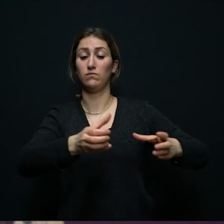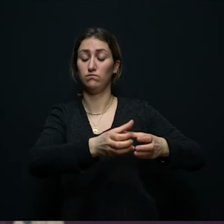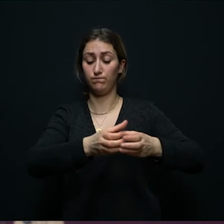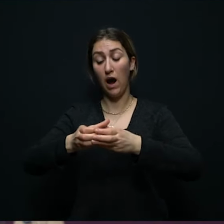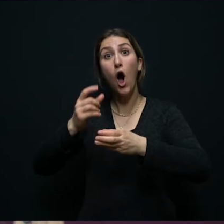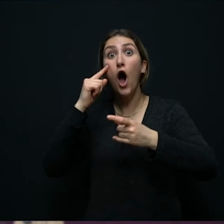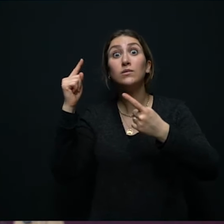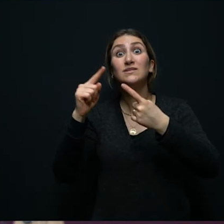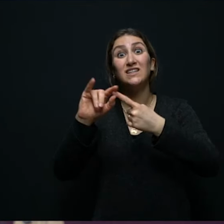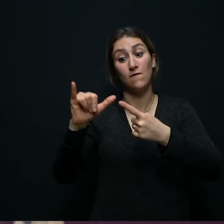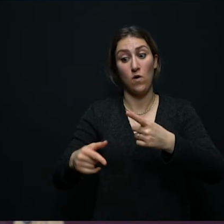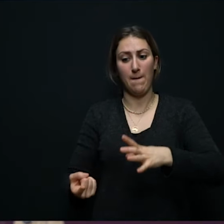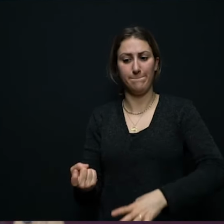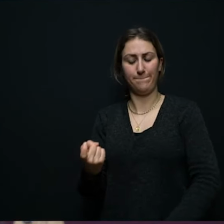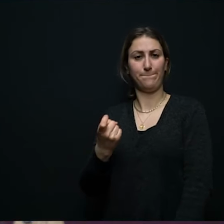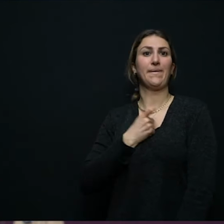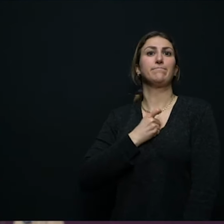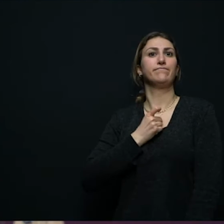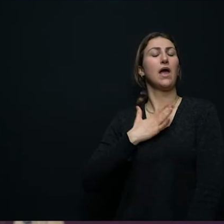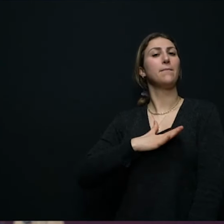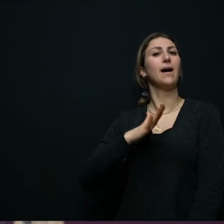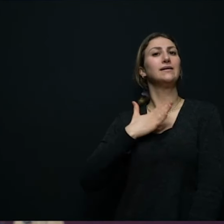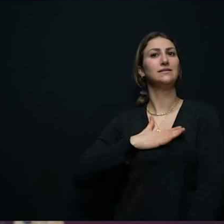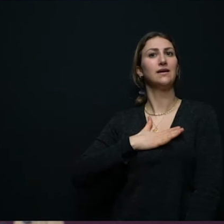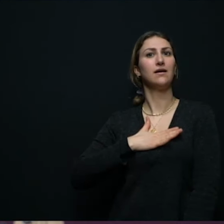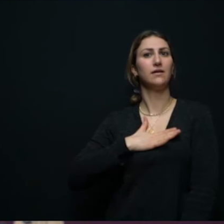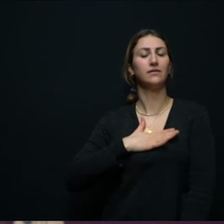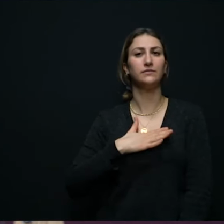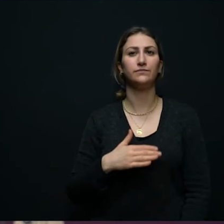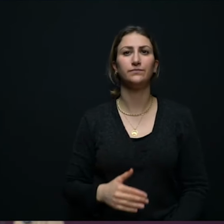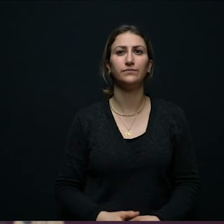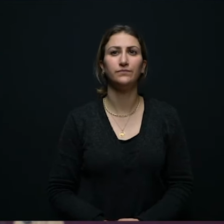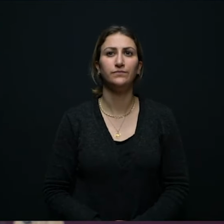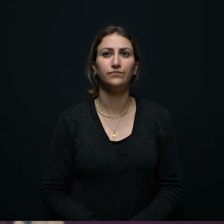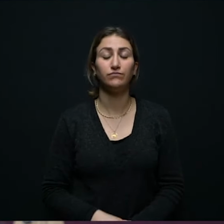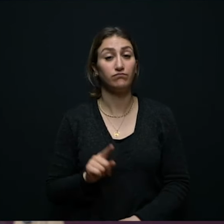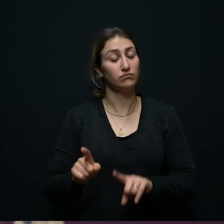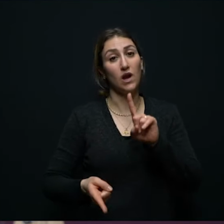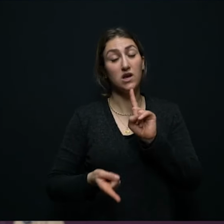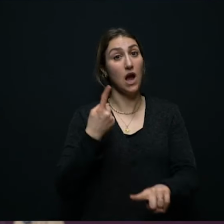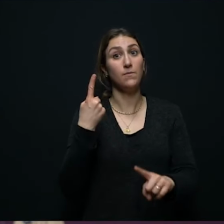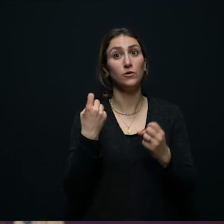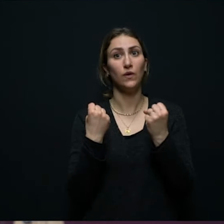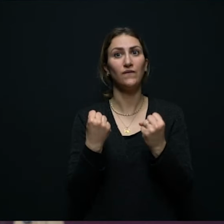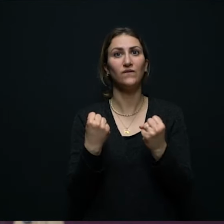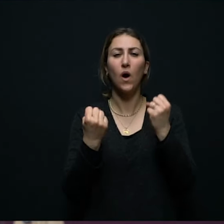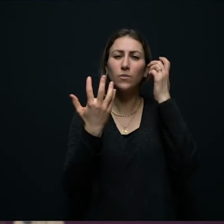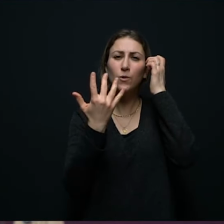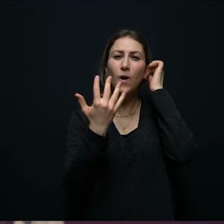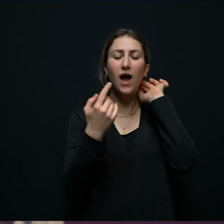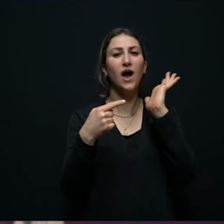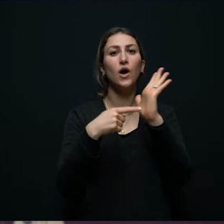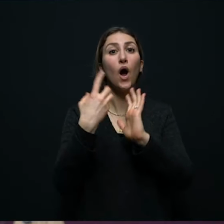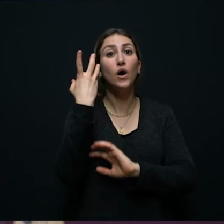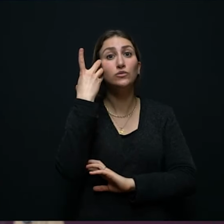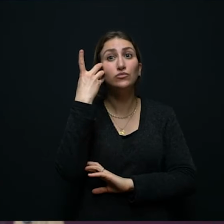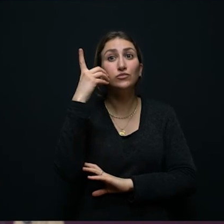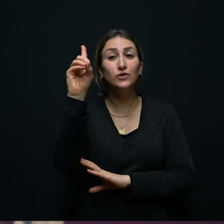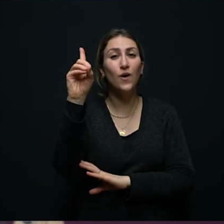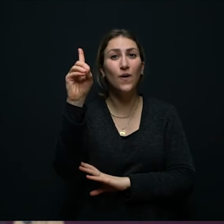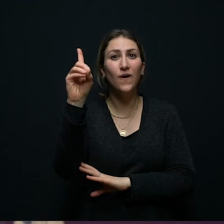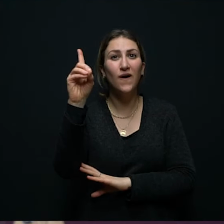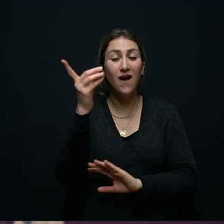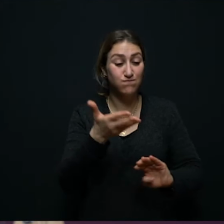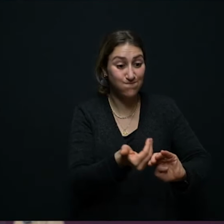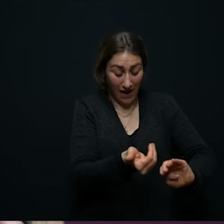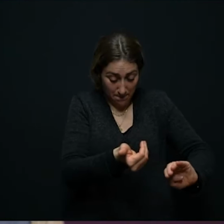est très importante lorsque dieu mais à part ces pour aussi que nous lui appartenons